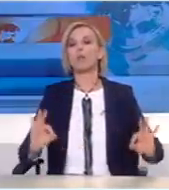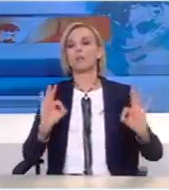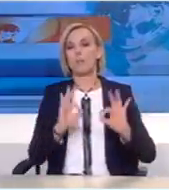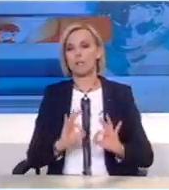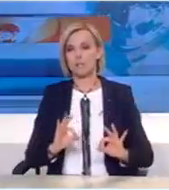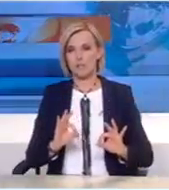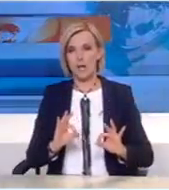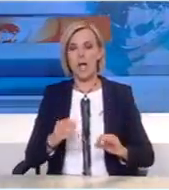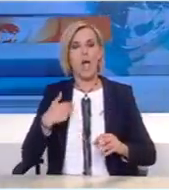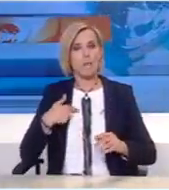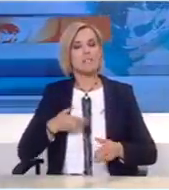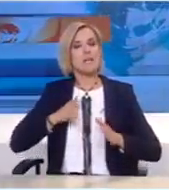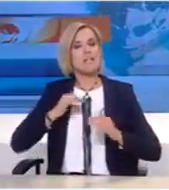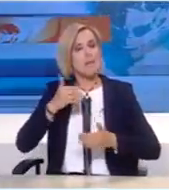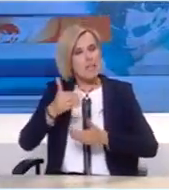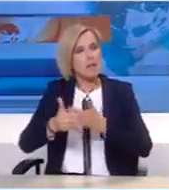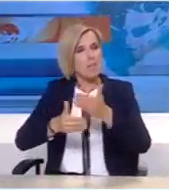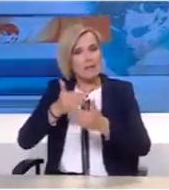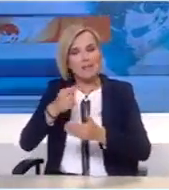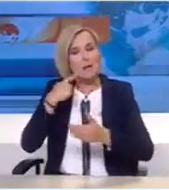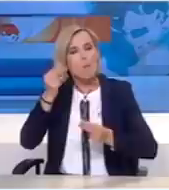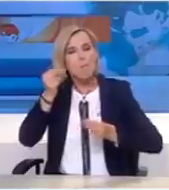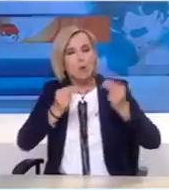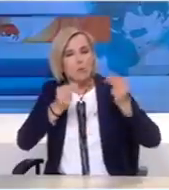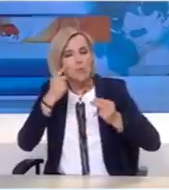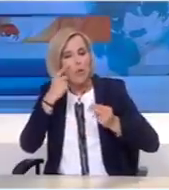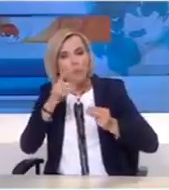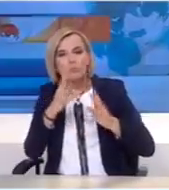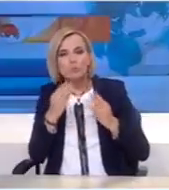και θα είναι ακόμα καλύτερη η ακρίβεια αυτών των αριθμών στην επόμενη φάση με την